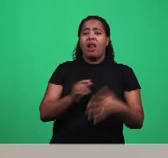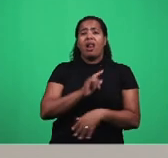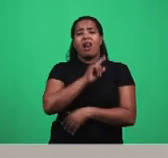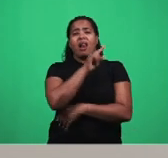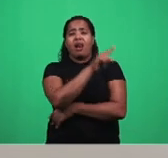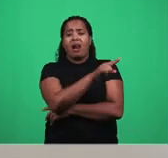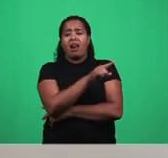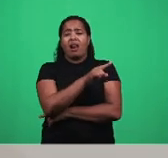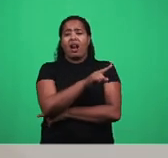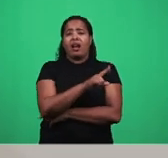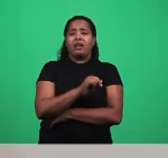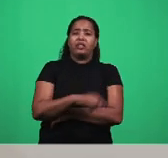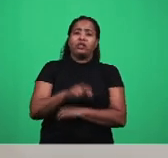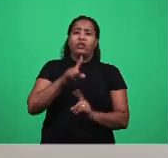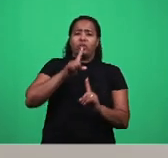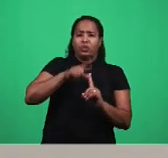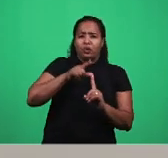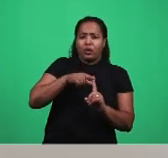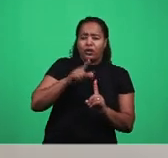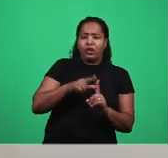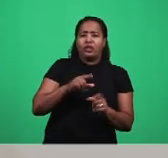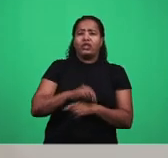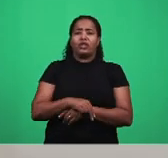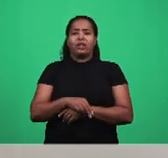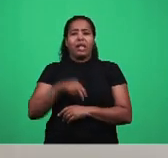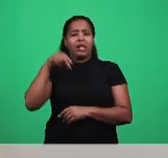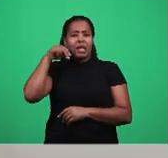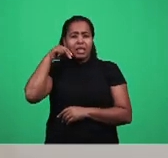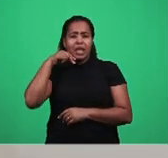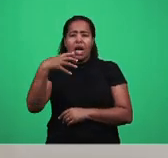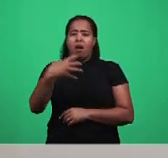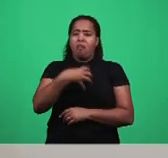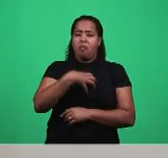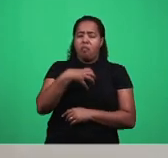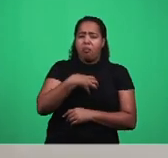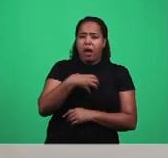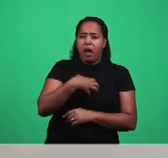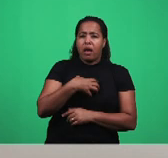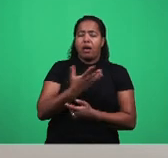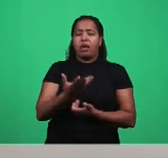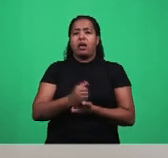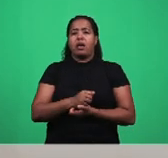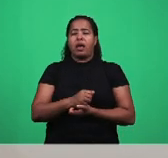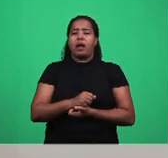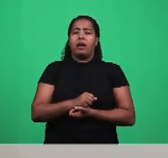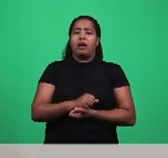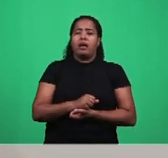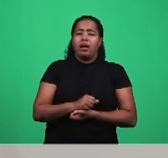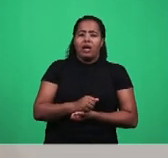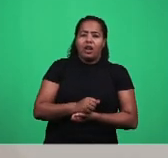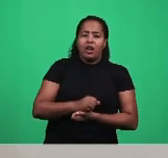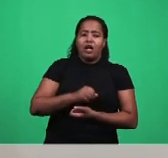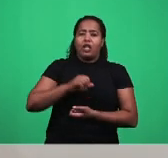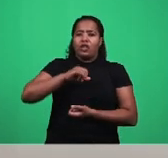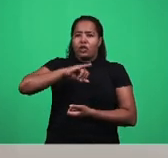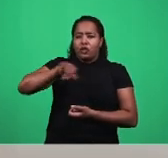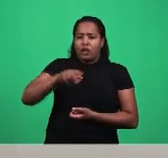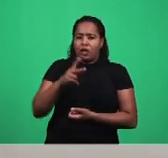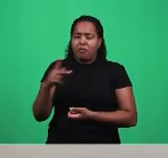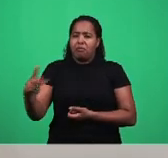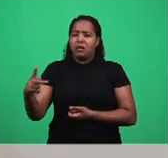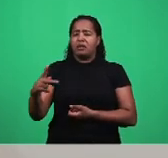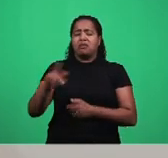Tocantins, Natal, Salvador de Bahia, Cuiabá, João Pessoa et beaucoup d'autres que nous avons reçus